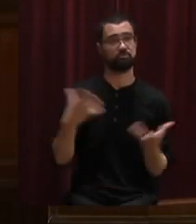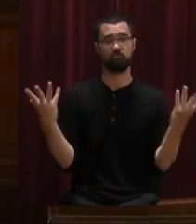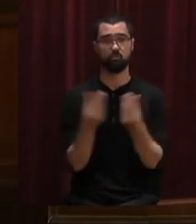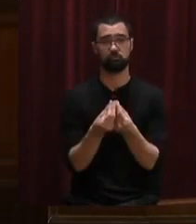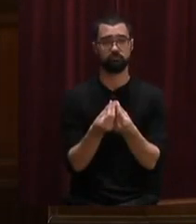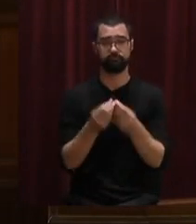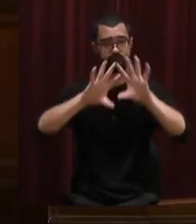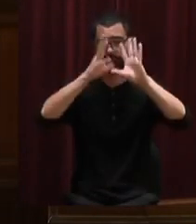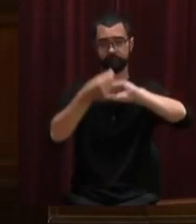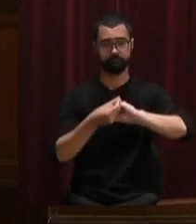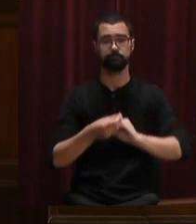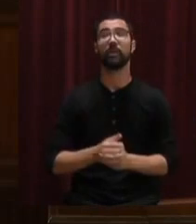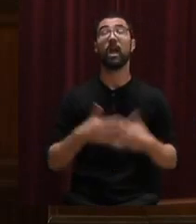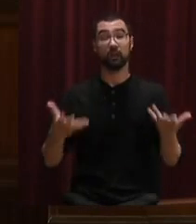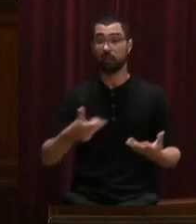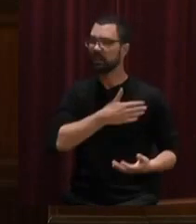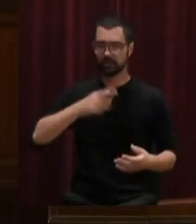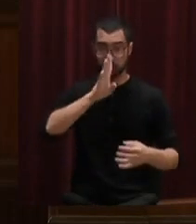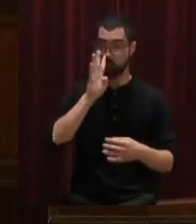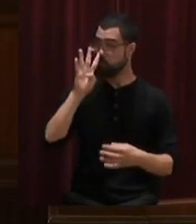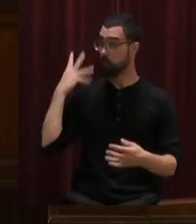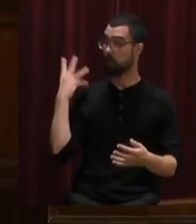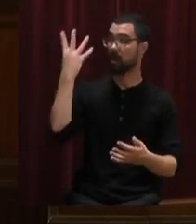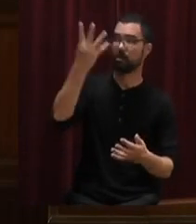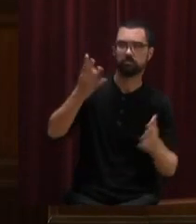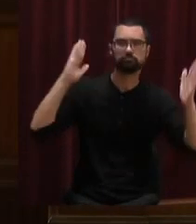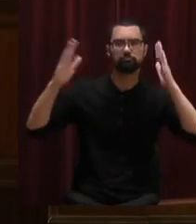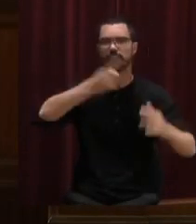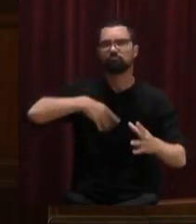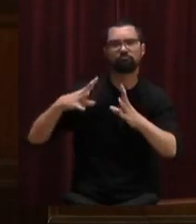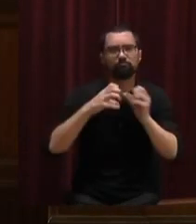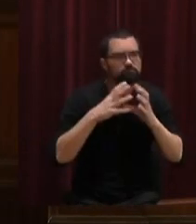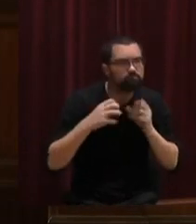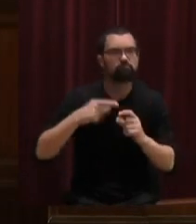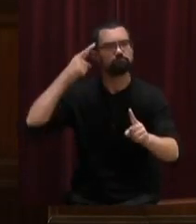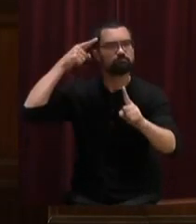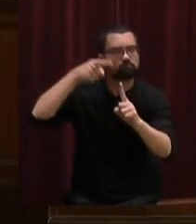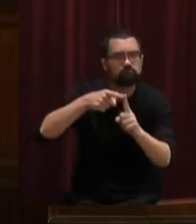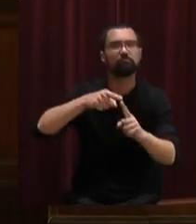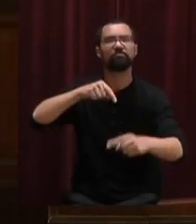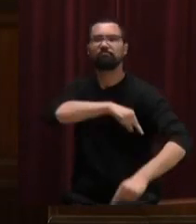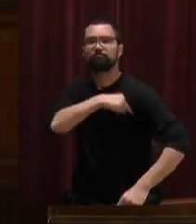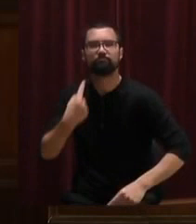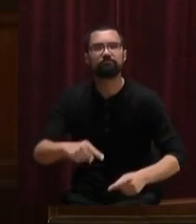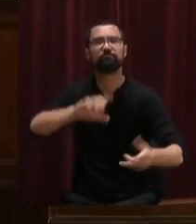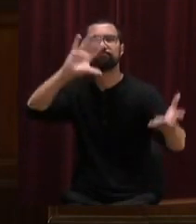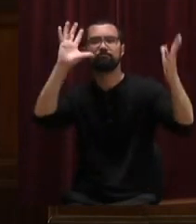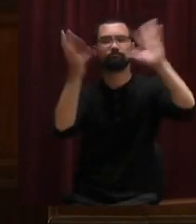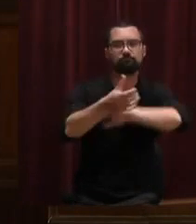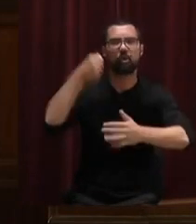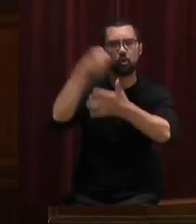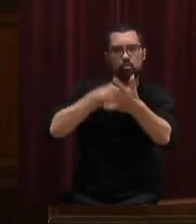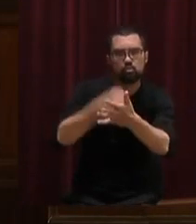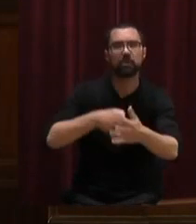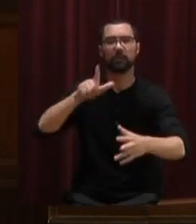els últims 4 anys a incorporar les inquietuds i sobretot les idees dels qui plantegen estratègies contra el canvi climàtic i a favor de